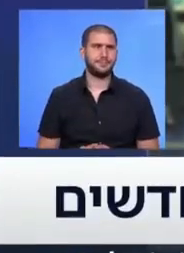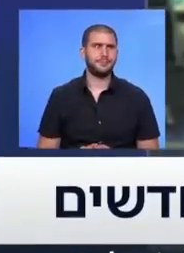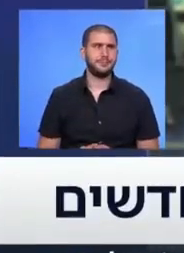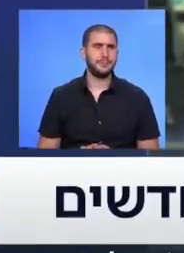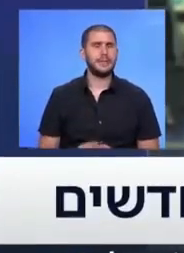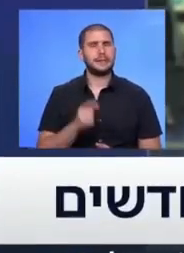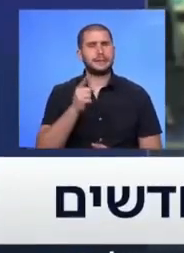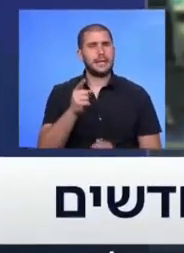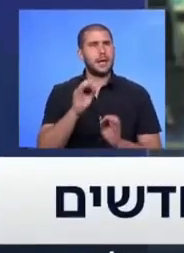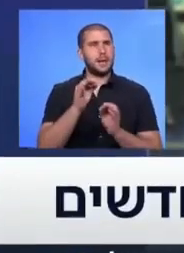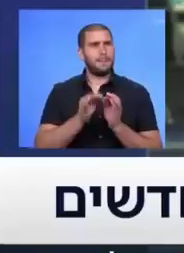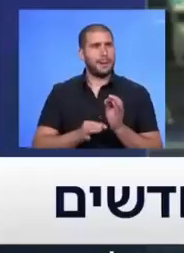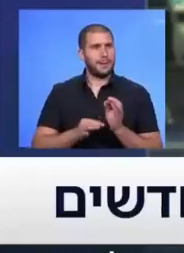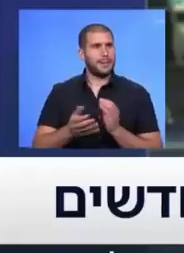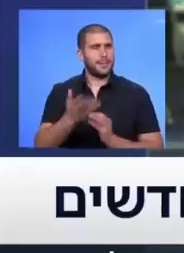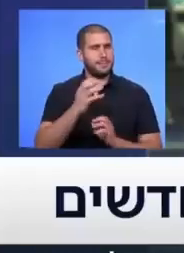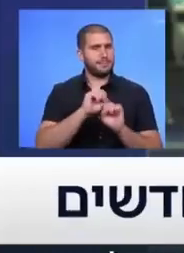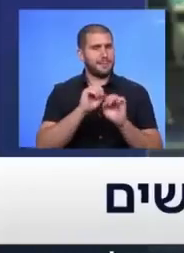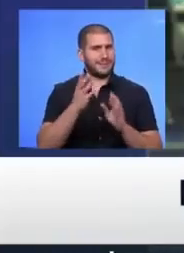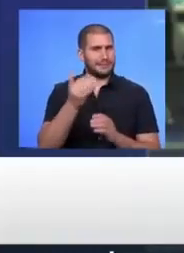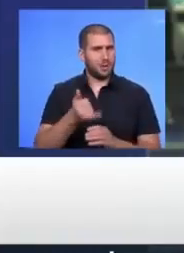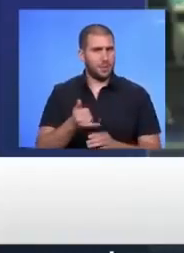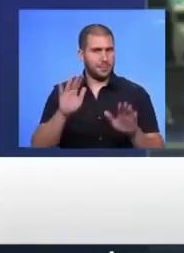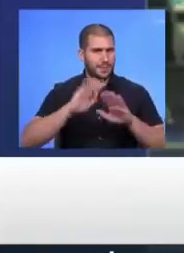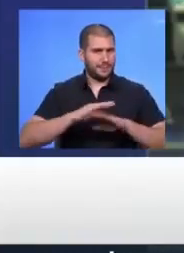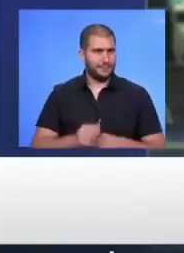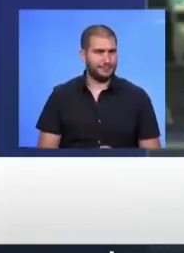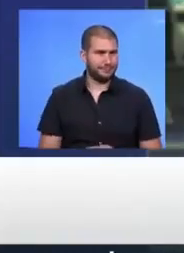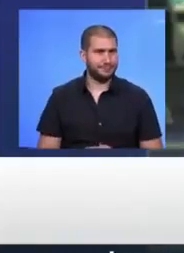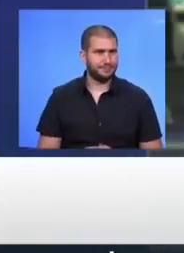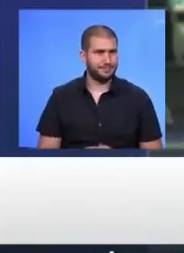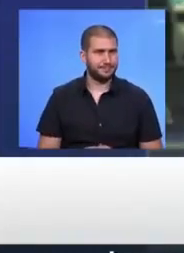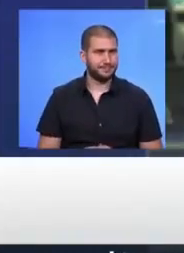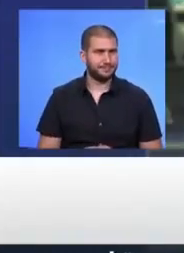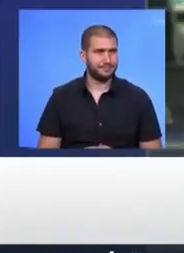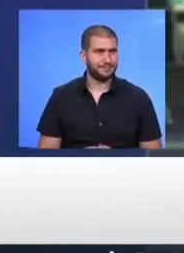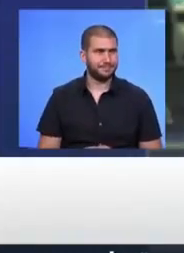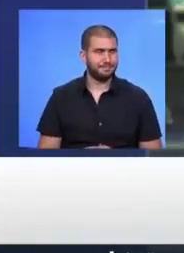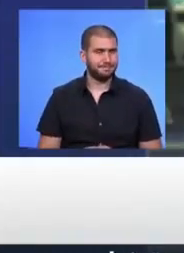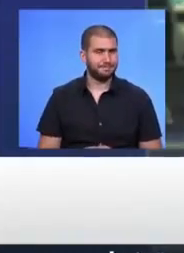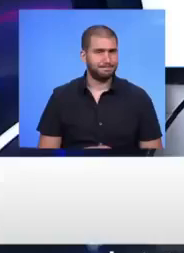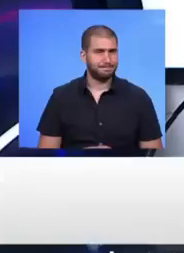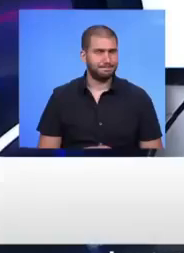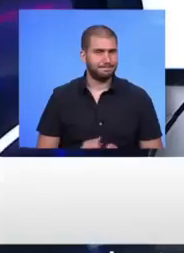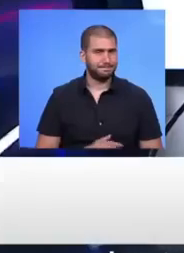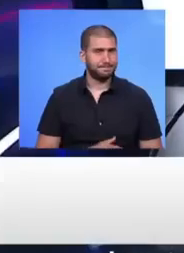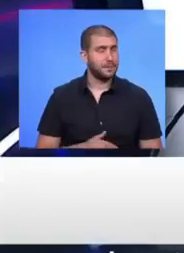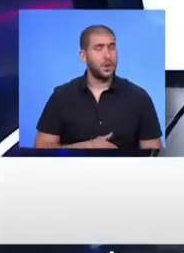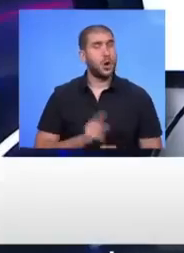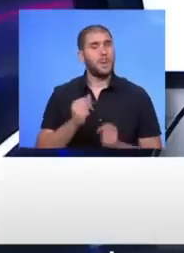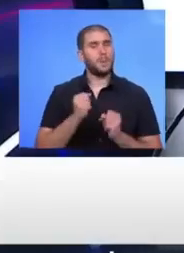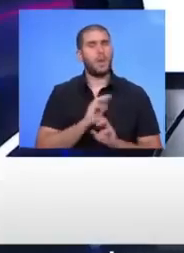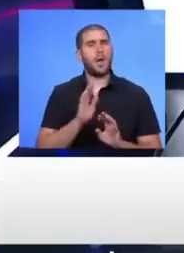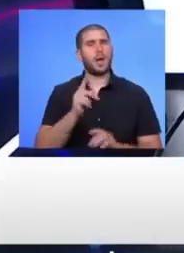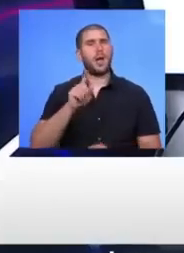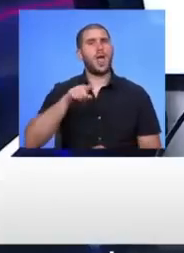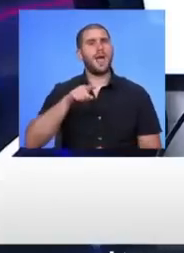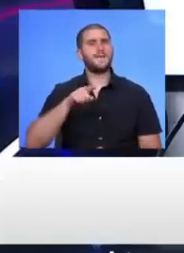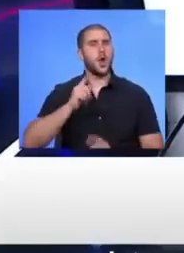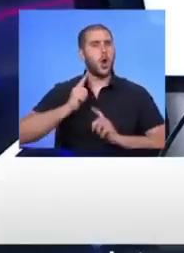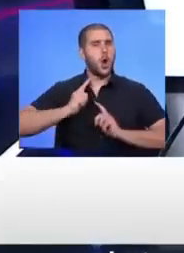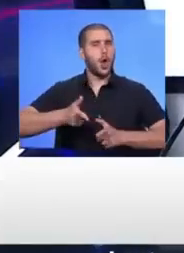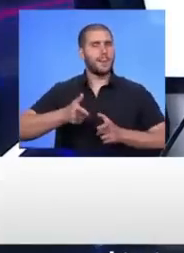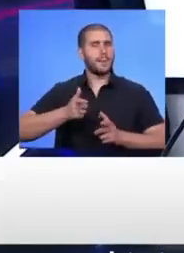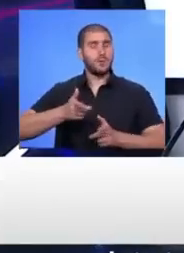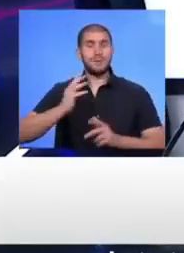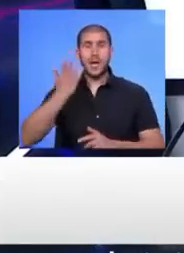אלה הפרטים שאנחנו מפרסמים הערב. יכול מאוד, אני לא... לא בטוח שזה רק אלפי לוחמי חי"ר שעומדים עם נשק.